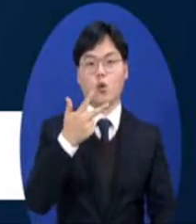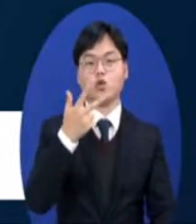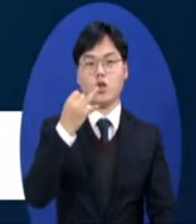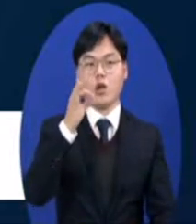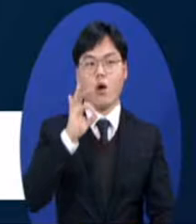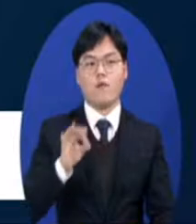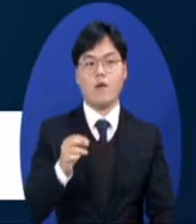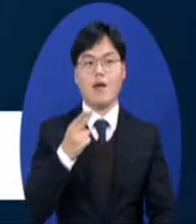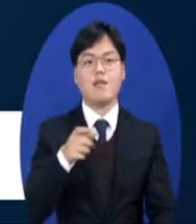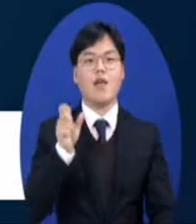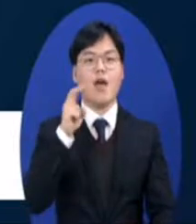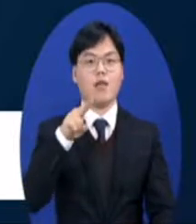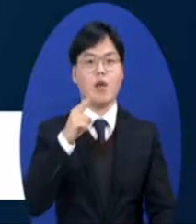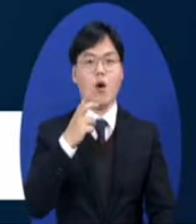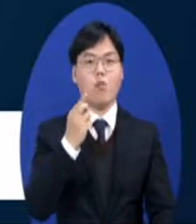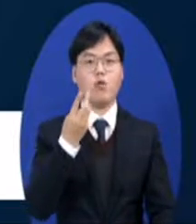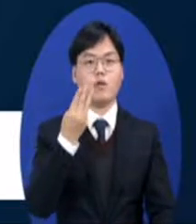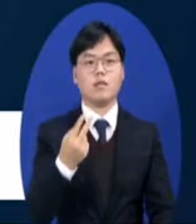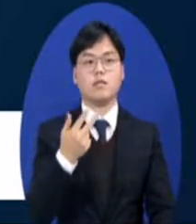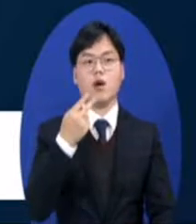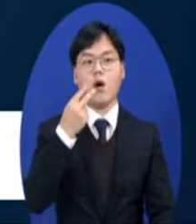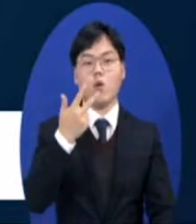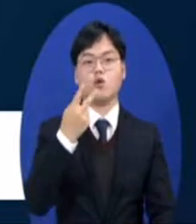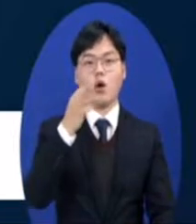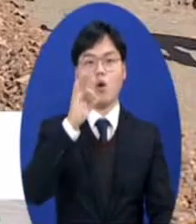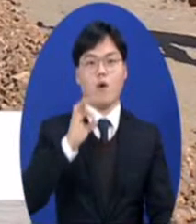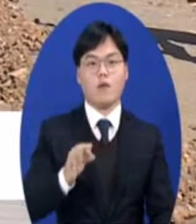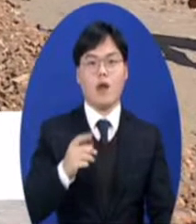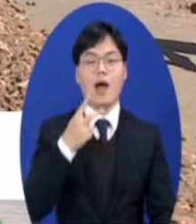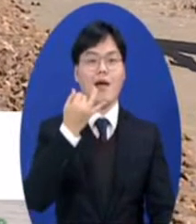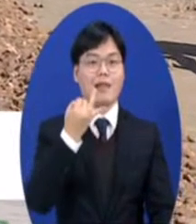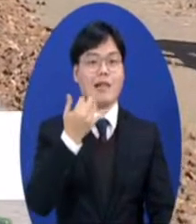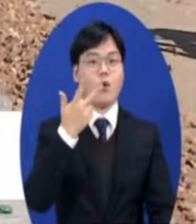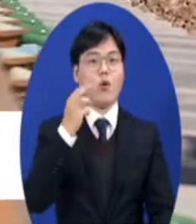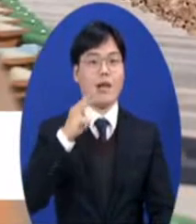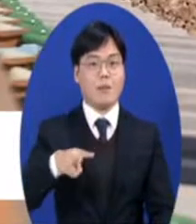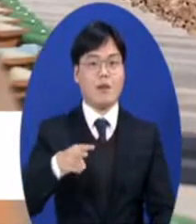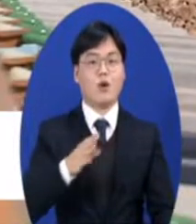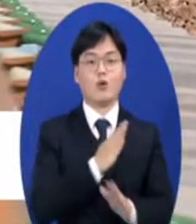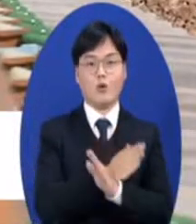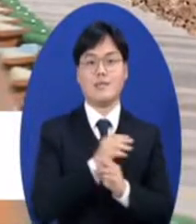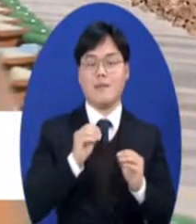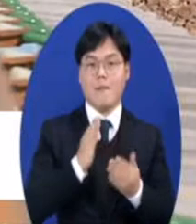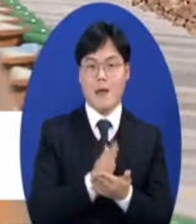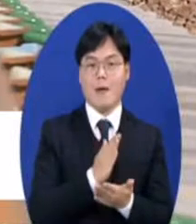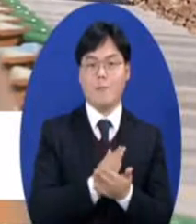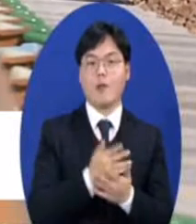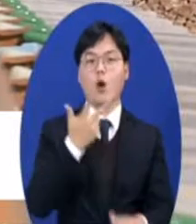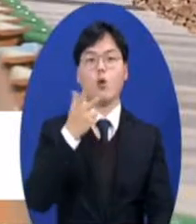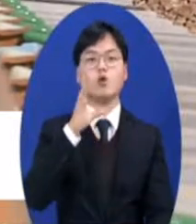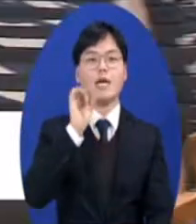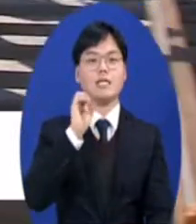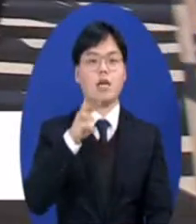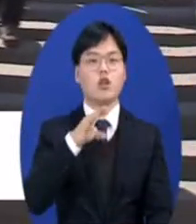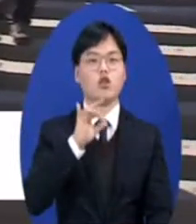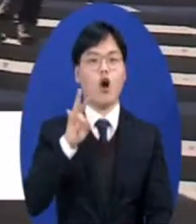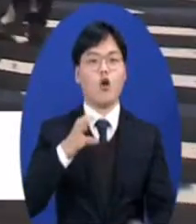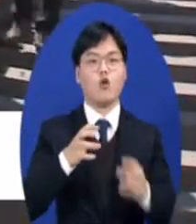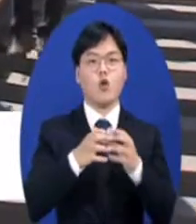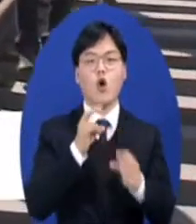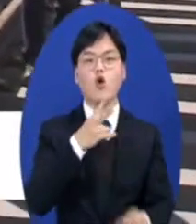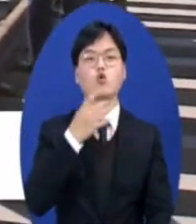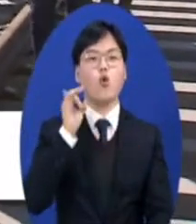бүтцийн ажил 32% байгаа юм байна. Одоогоор 73 км зам бариад байна. Дээрх төмөр зам ашиглалтанд орсноор жилдээ 30 сая тонн үрс